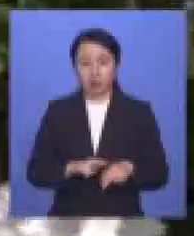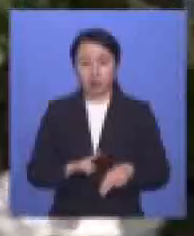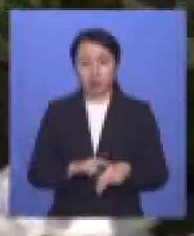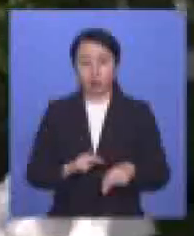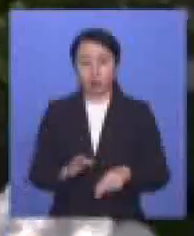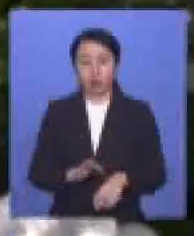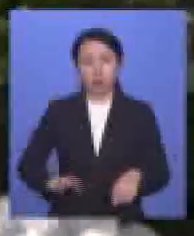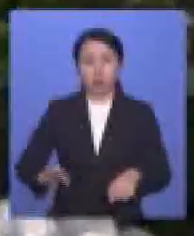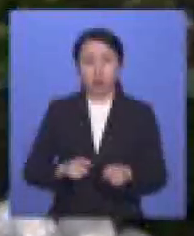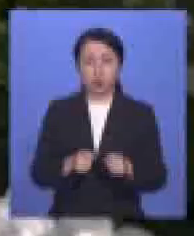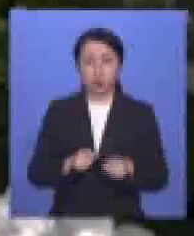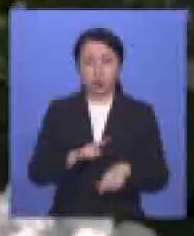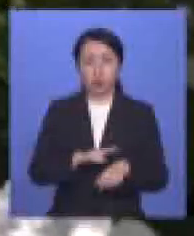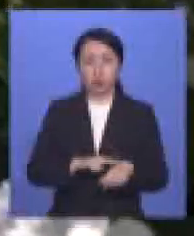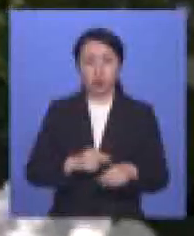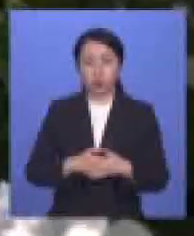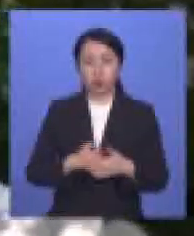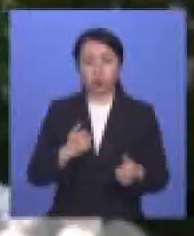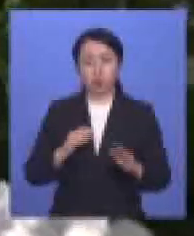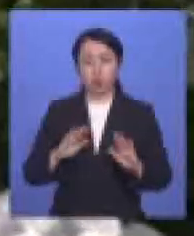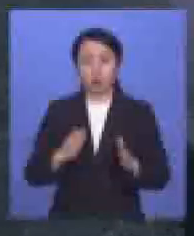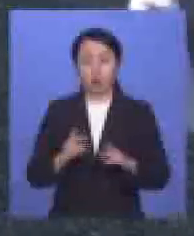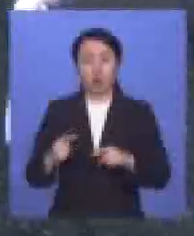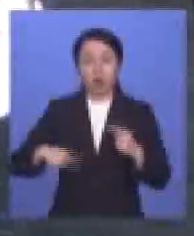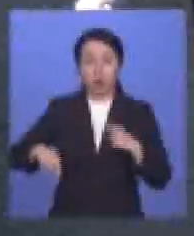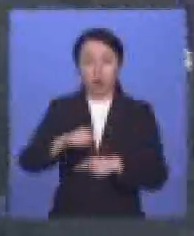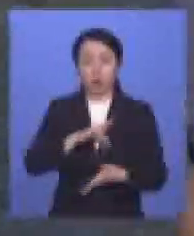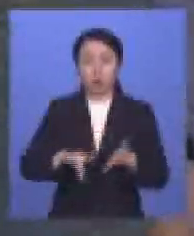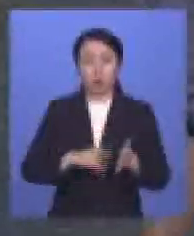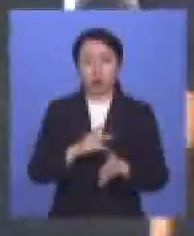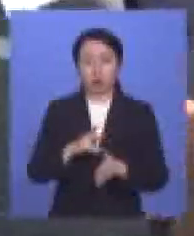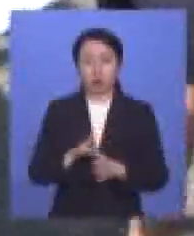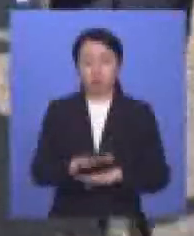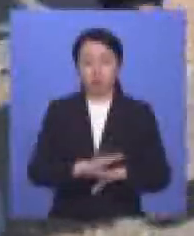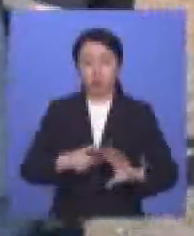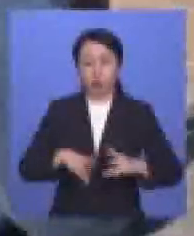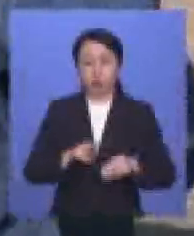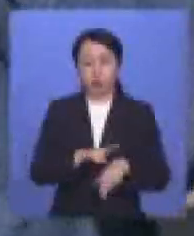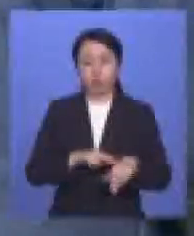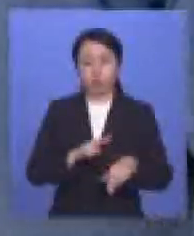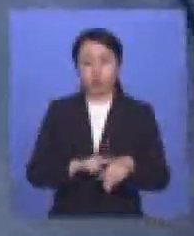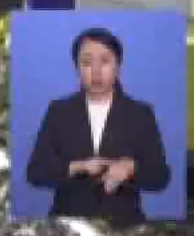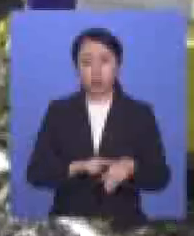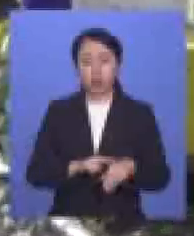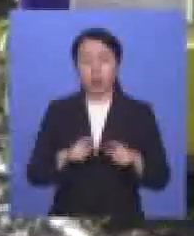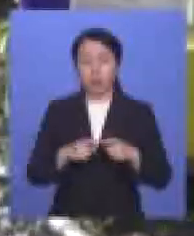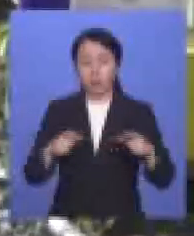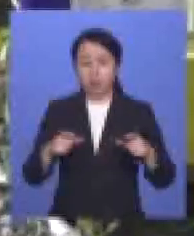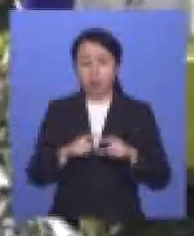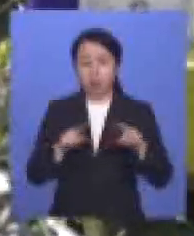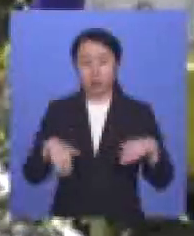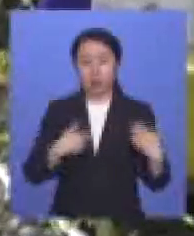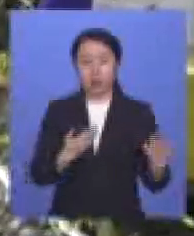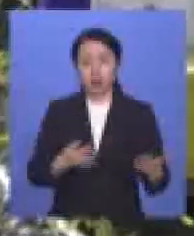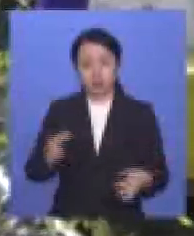полиции областного департамента полиции накануне совершили объезд городских дачных обществ. Полицейские расклеивали плакаты,